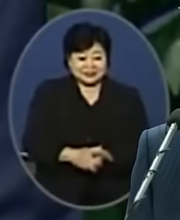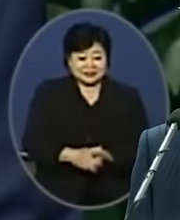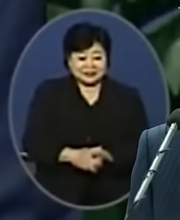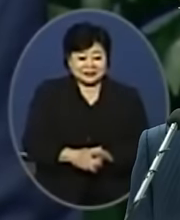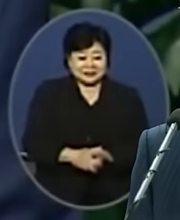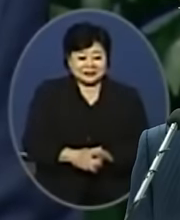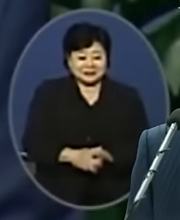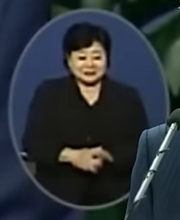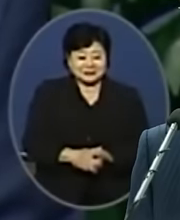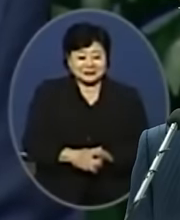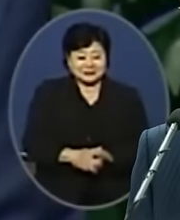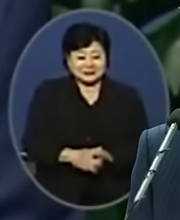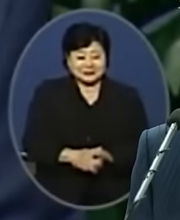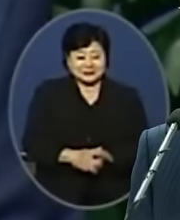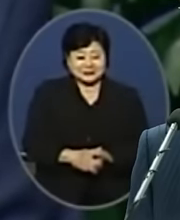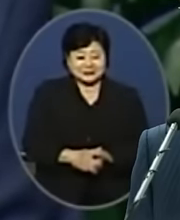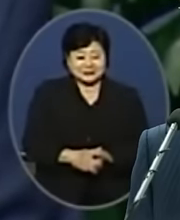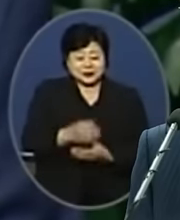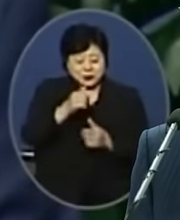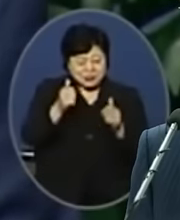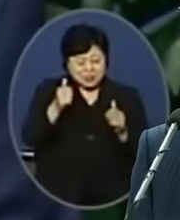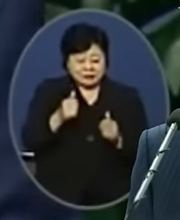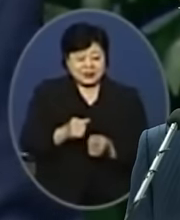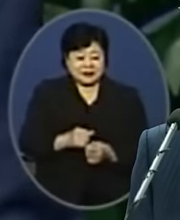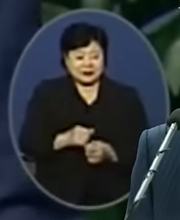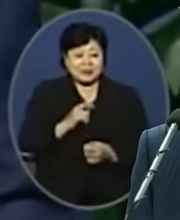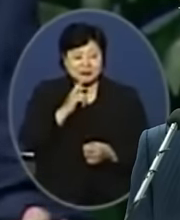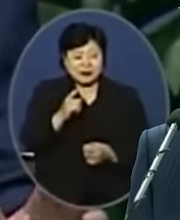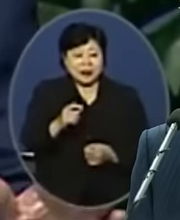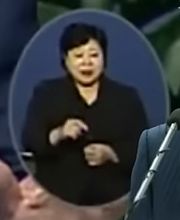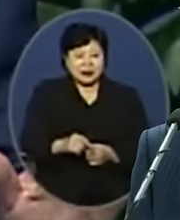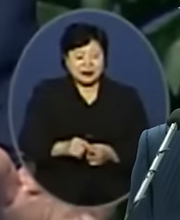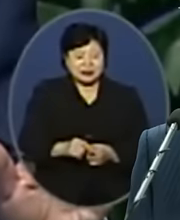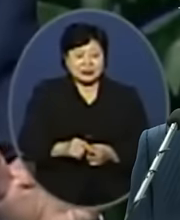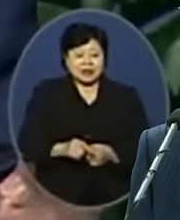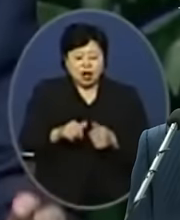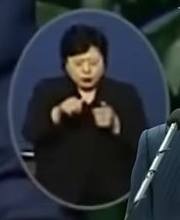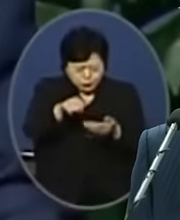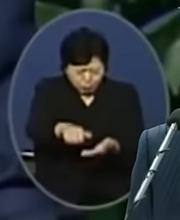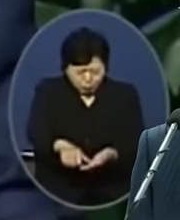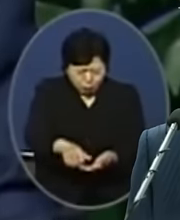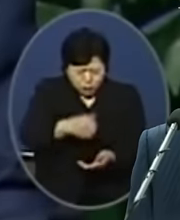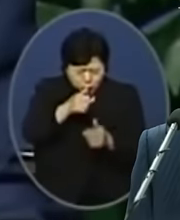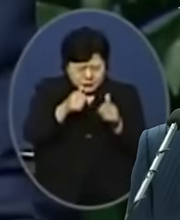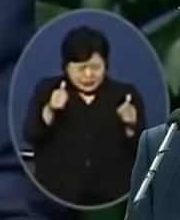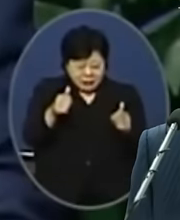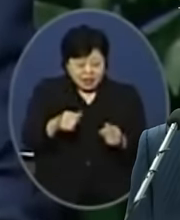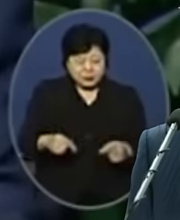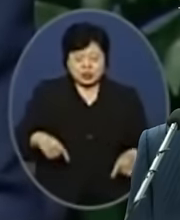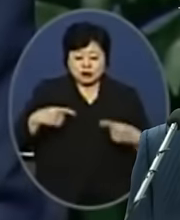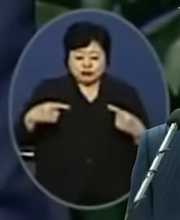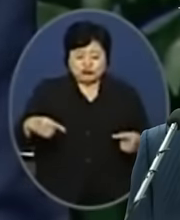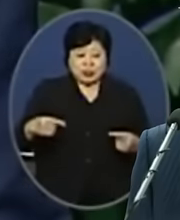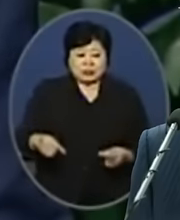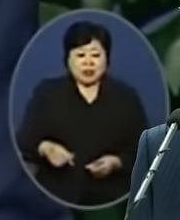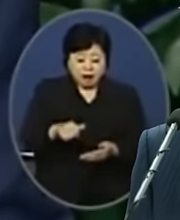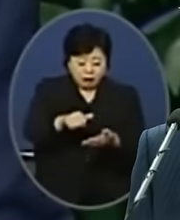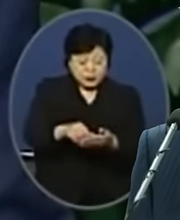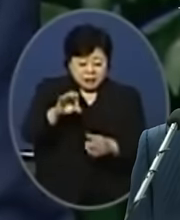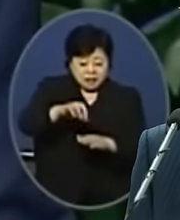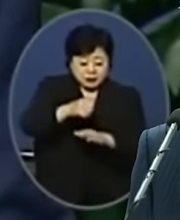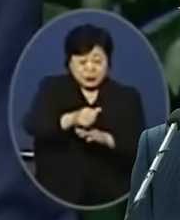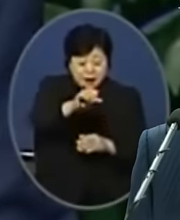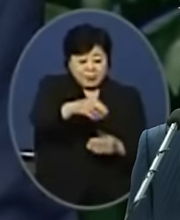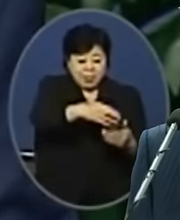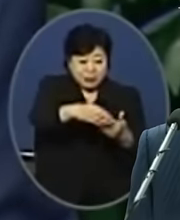큰일 난다. 요셉이 들어갔는데 사람들 다 엎드리라. 아니, 요셉이 잔 술에 다 엎드리고 그 임금님이,